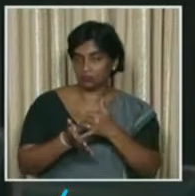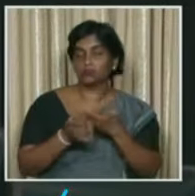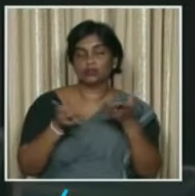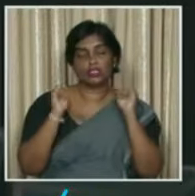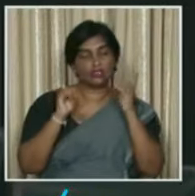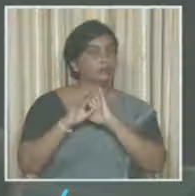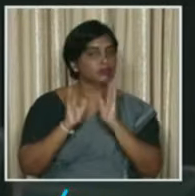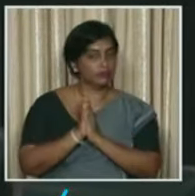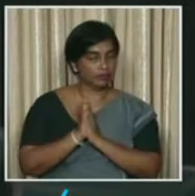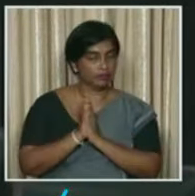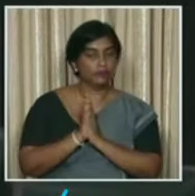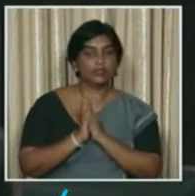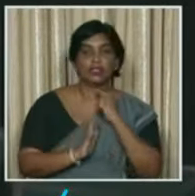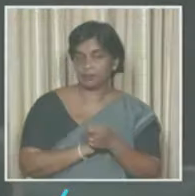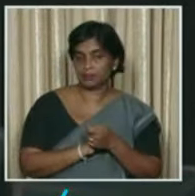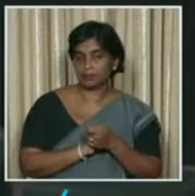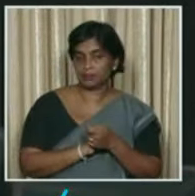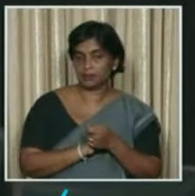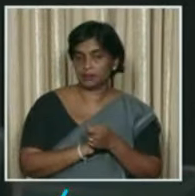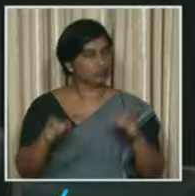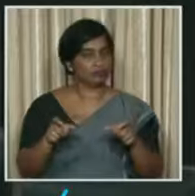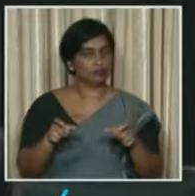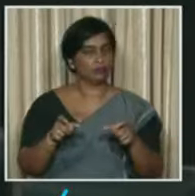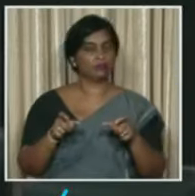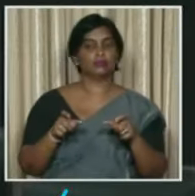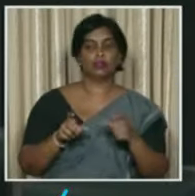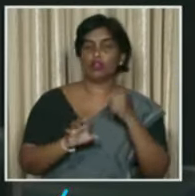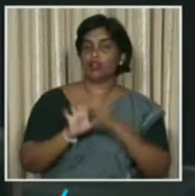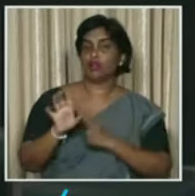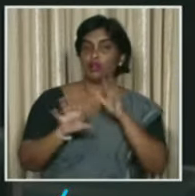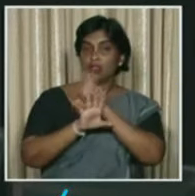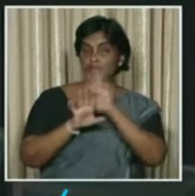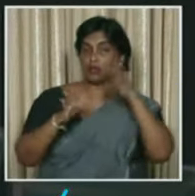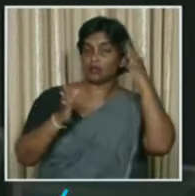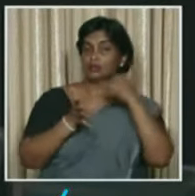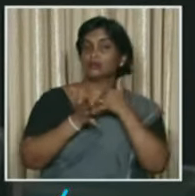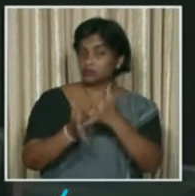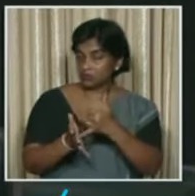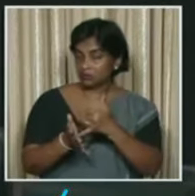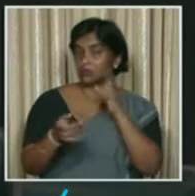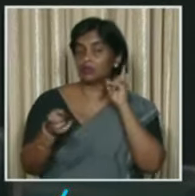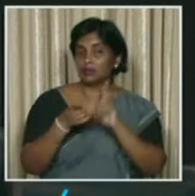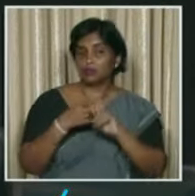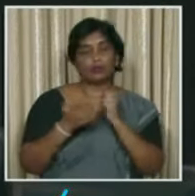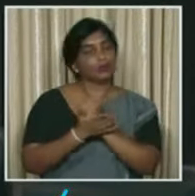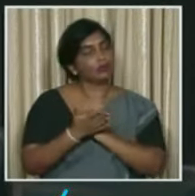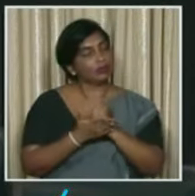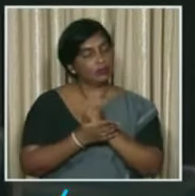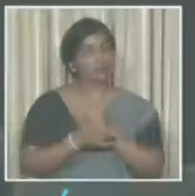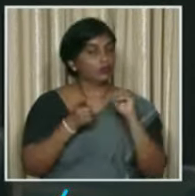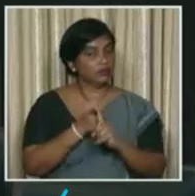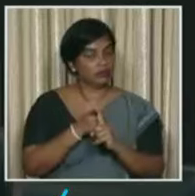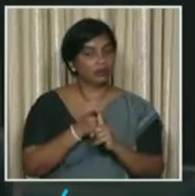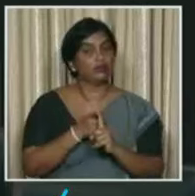කමිටුවක් පත්කිරීම මගින් ශ්‍රී ලංකාවේ ක්‍රිකට් තහනම් කරන් අවුරුදු 19 15 ලෝක කුසලානය ඇතුළු සියලුම අනිත්